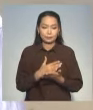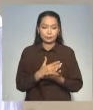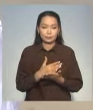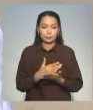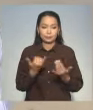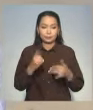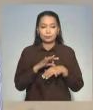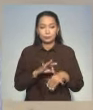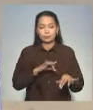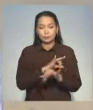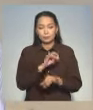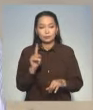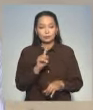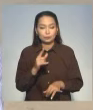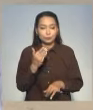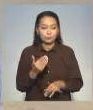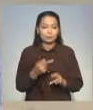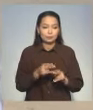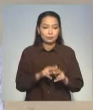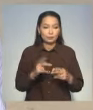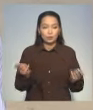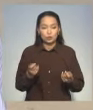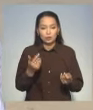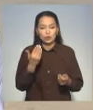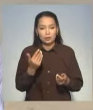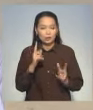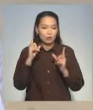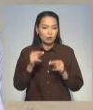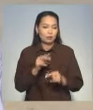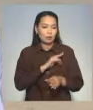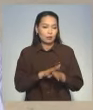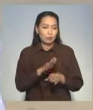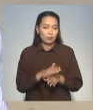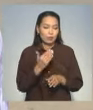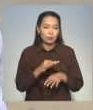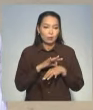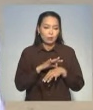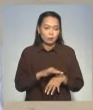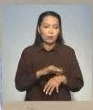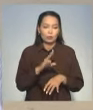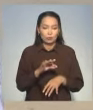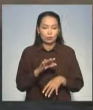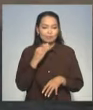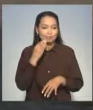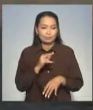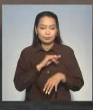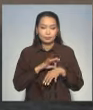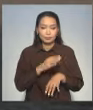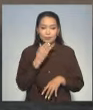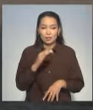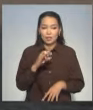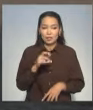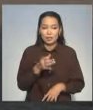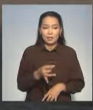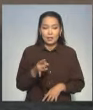Сейчас ведутся разговоры о том, что пастбища для скота должны быть на удалении. Эта работа, безусловно, проводится, но не на должном уровне. В Жангельдинском